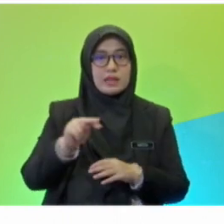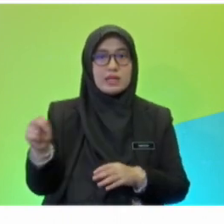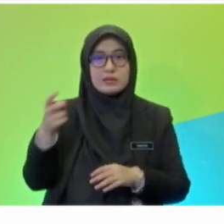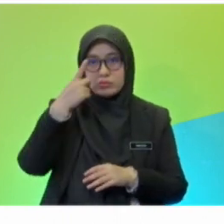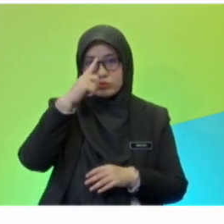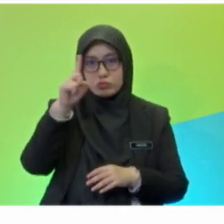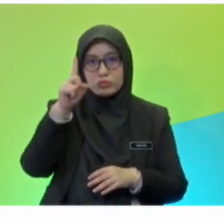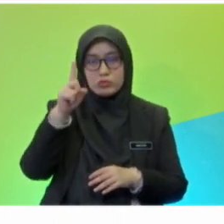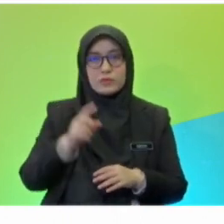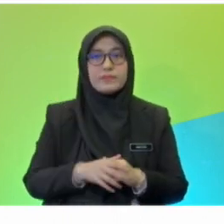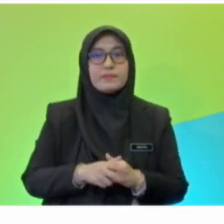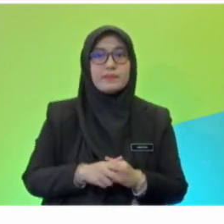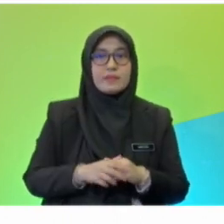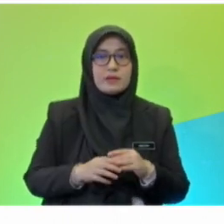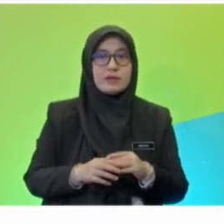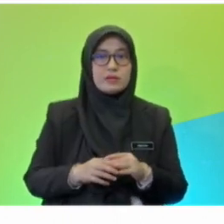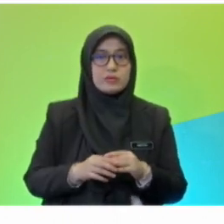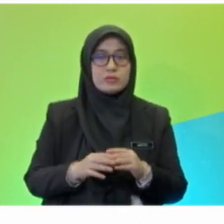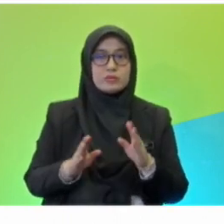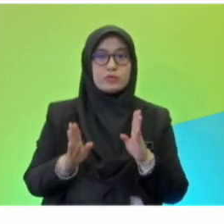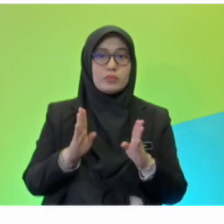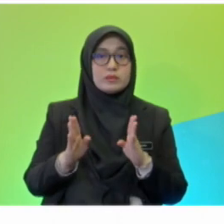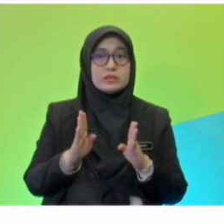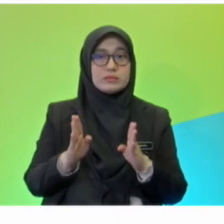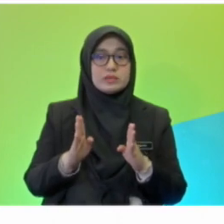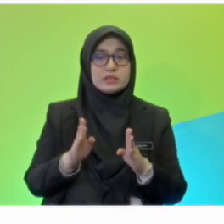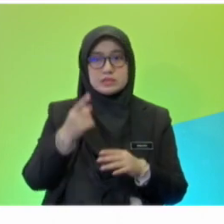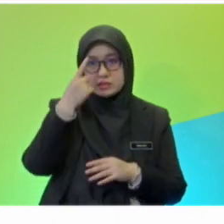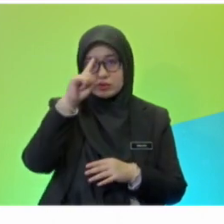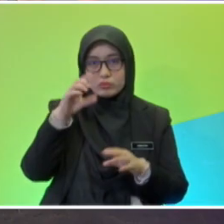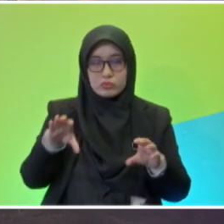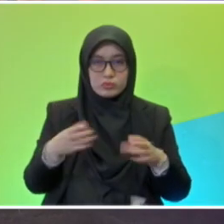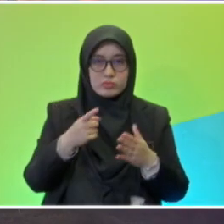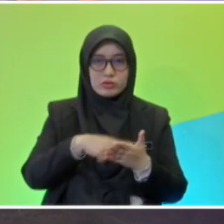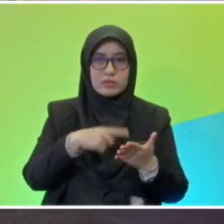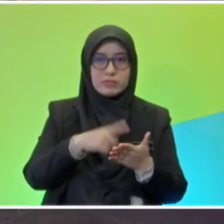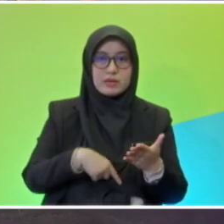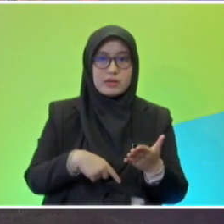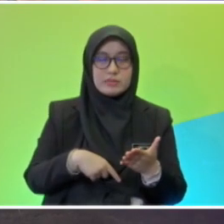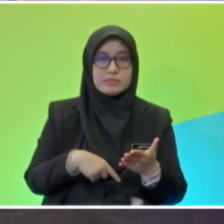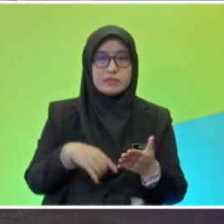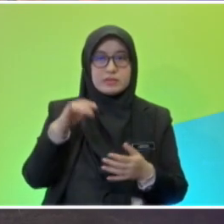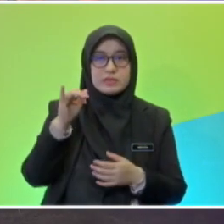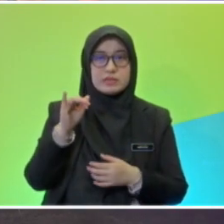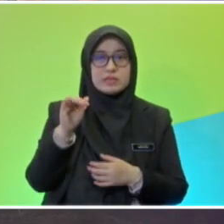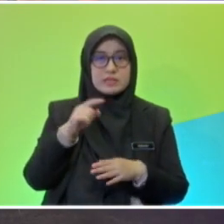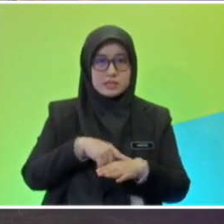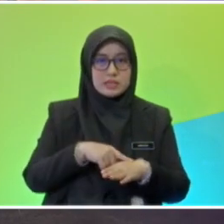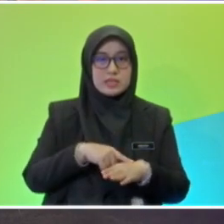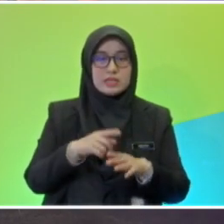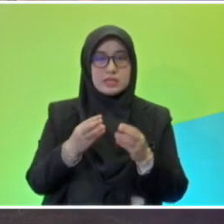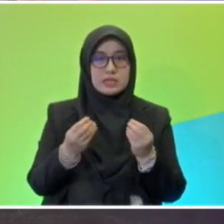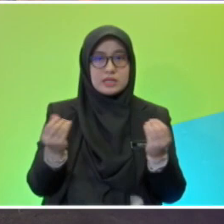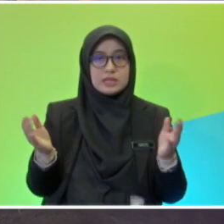tempatnya jadi tak perlu belanja Gitu sampai 100.000 Oke jadi seterusnya